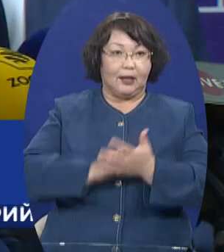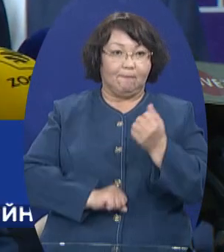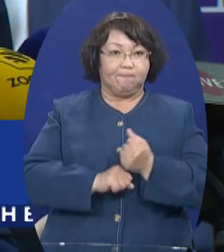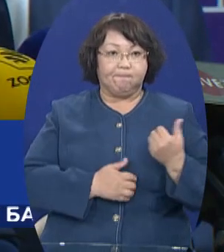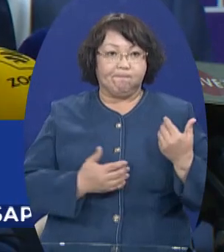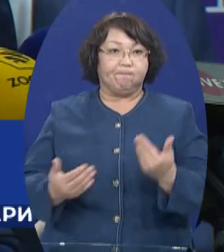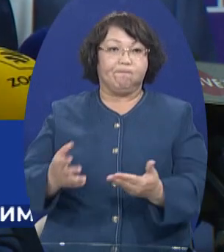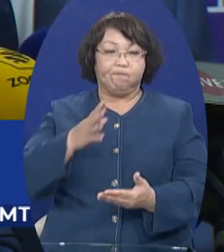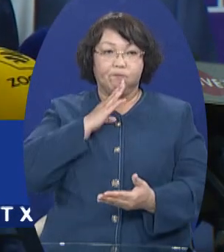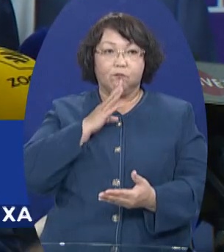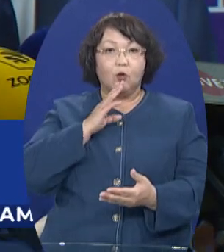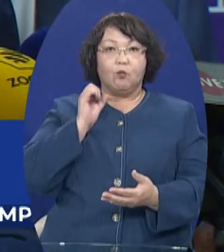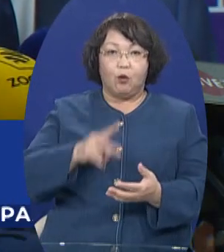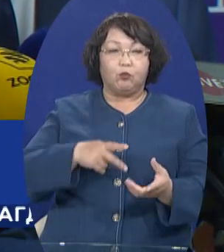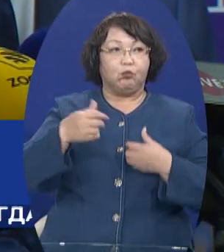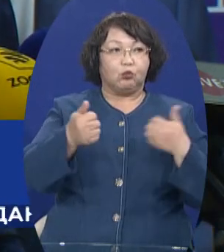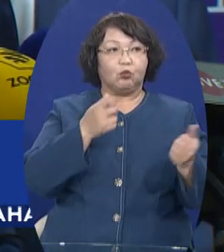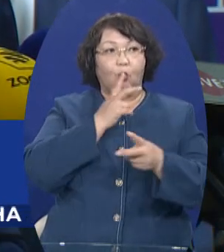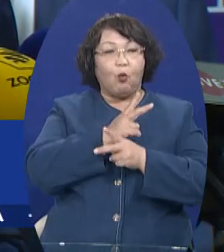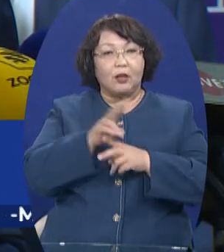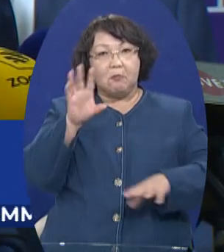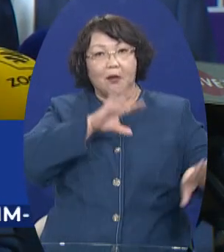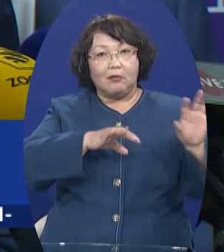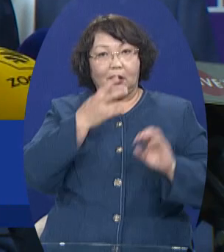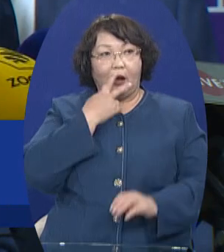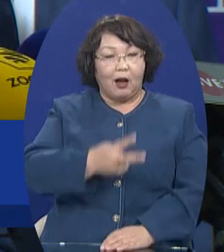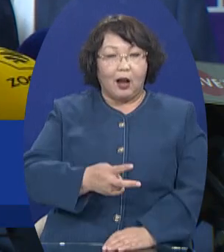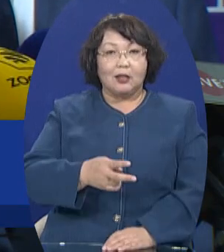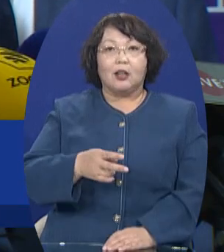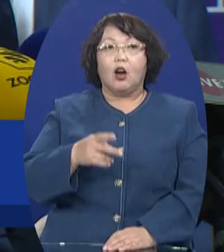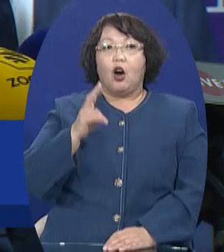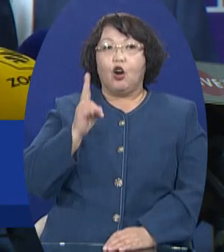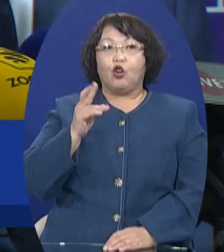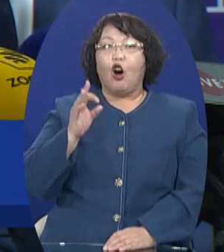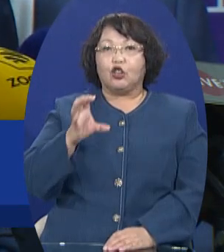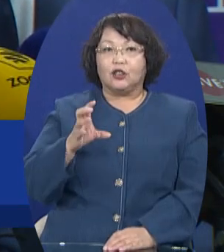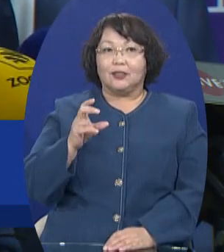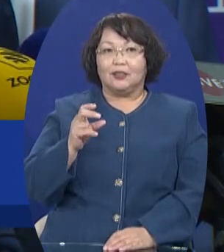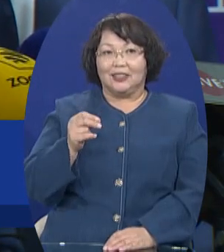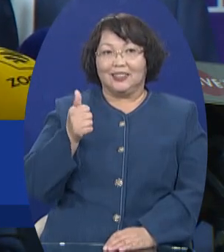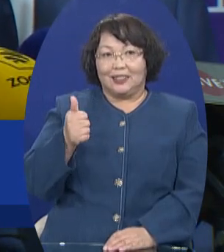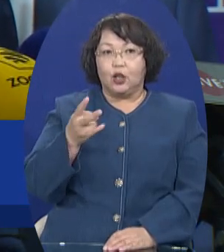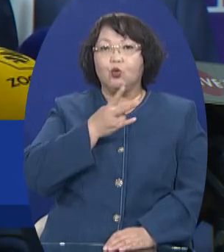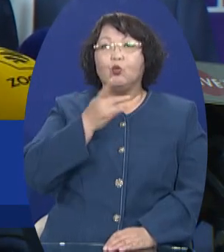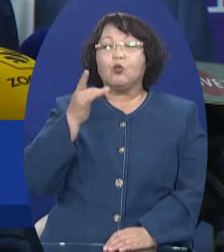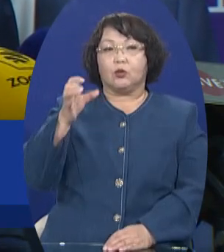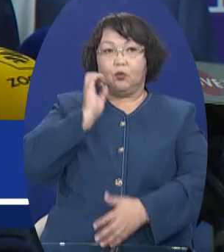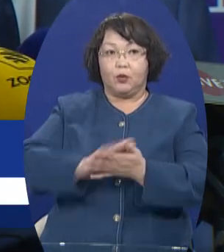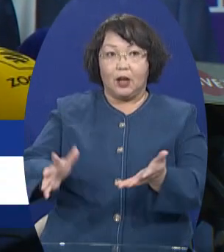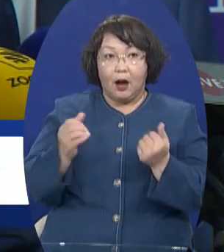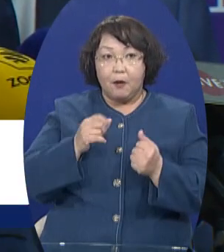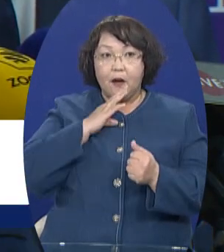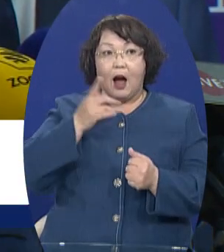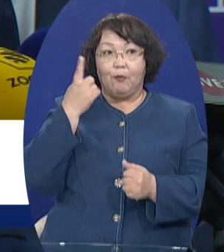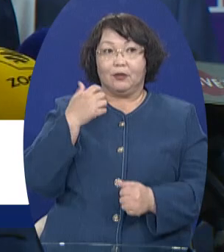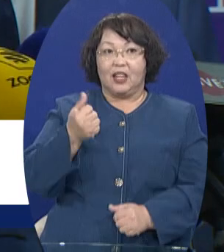бусад хувилбаруудыг заавал авч үзэж яг энэ хагас кокс худалдаж авах гэж байгаа энэ хувилбар бол одоо хамгийн шилдэг оновчтой юм а гэдгийг